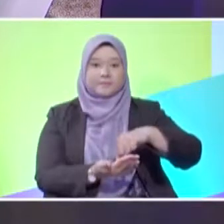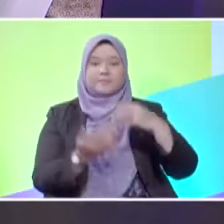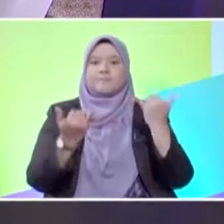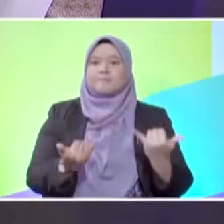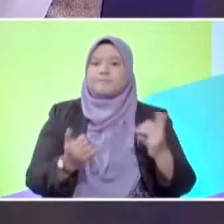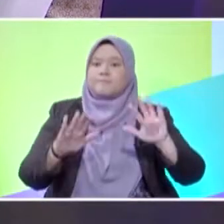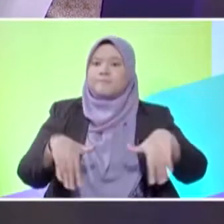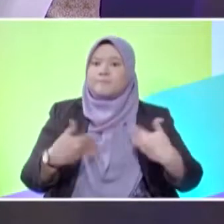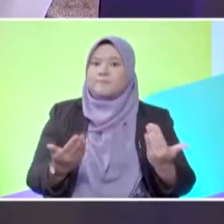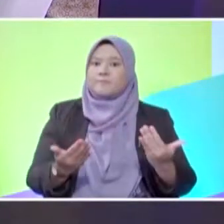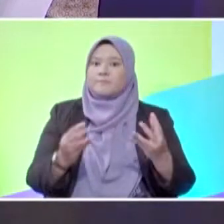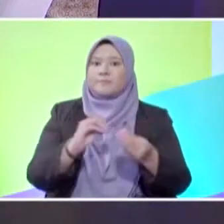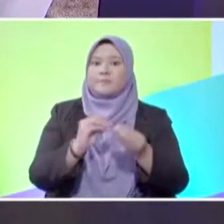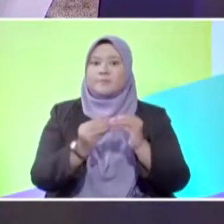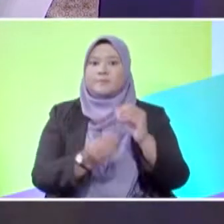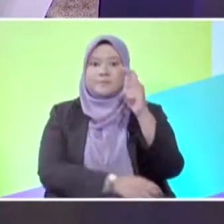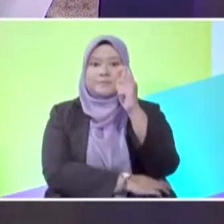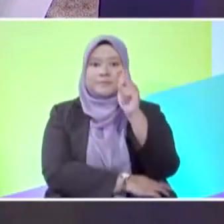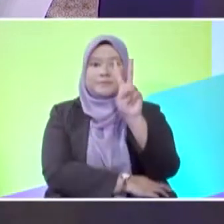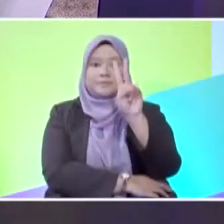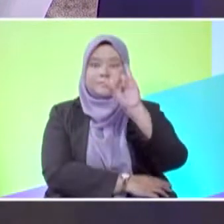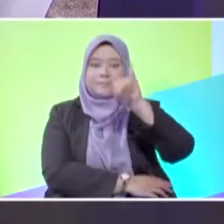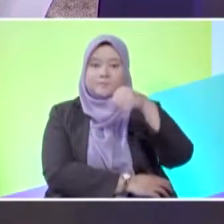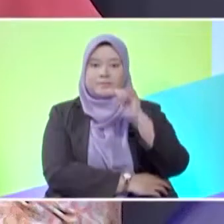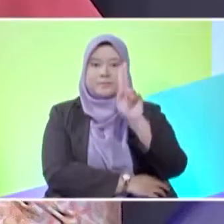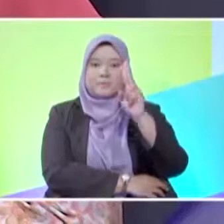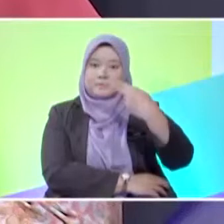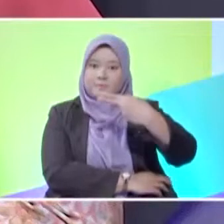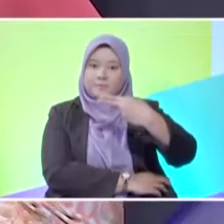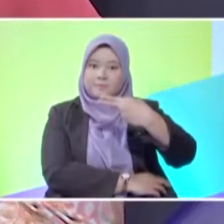kita bersama-sama polisi lo sat Wu